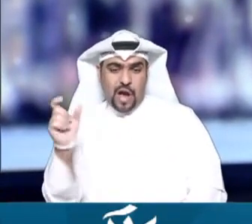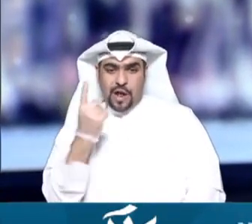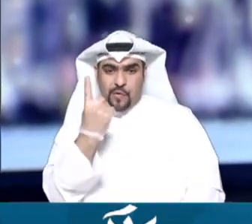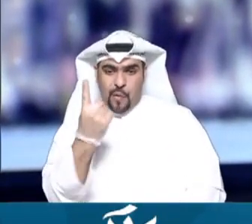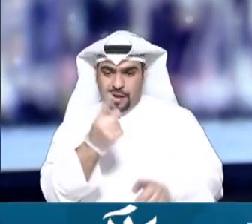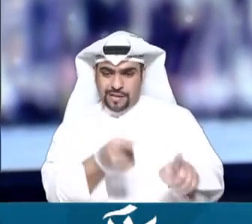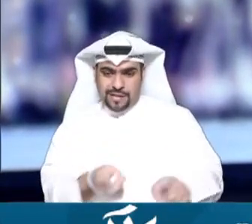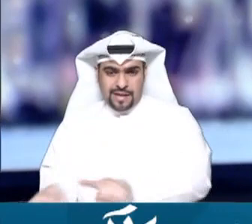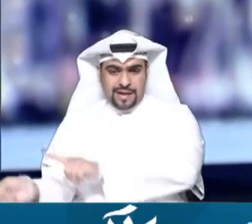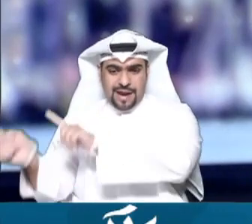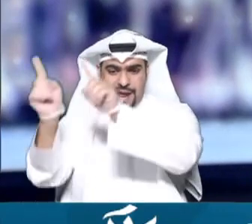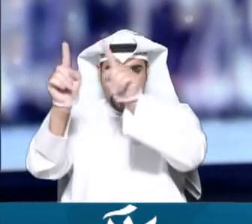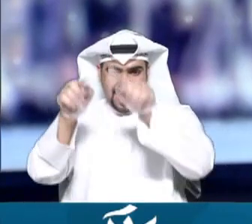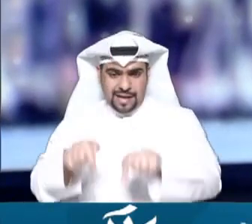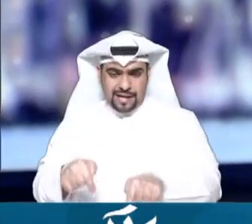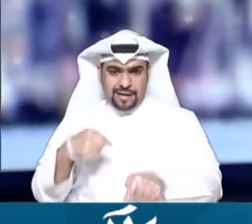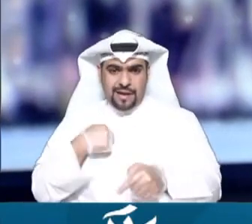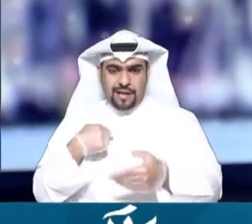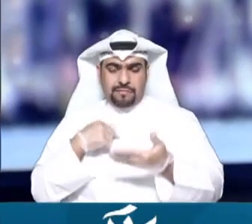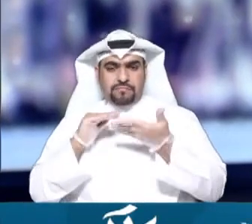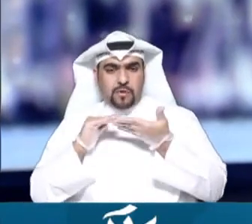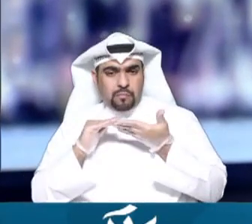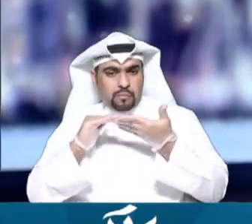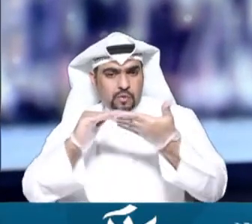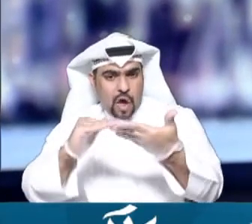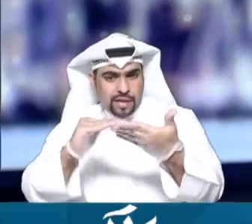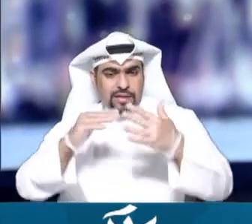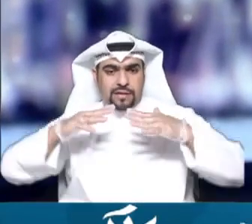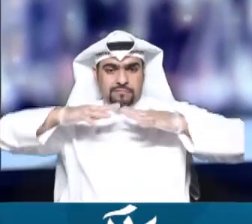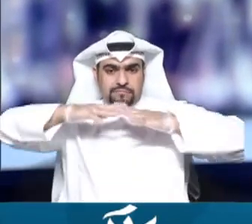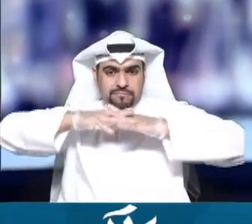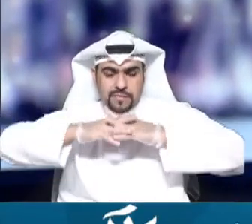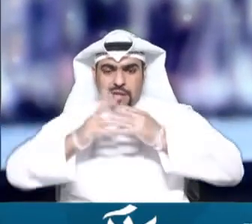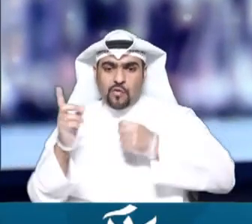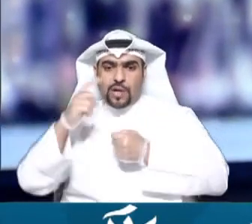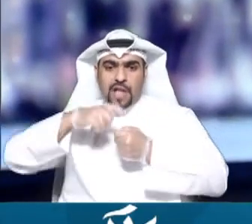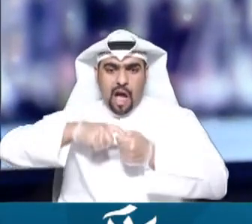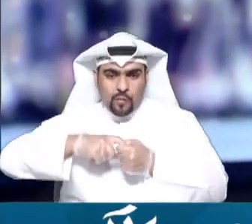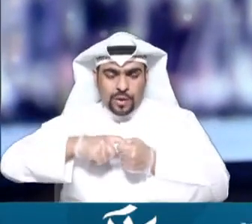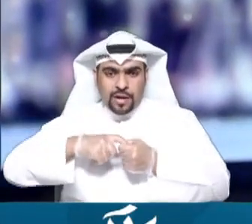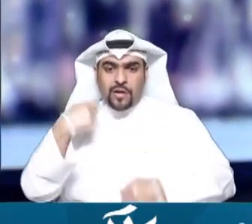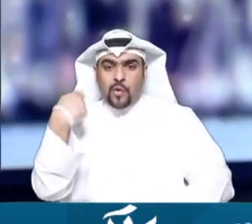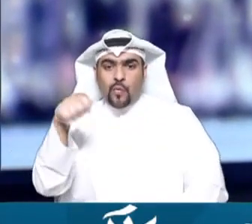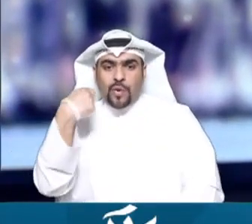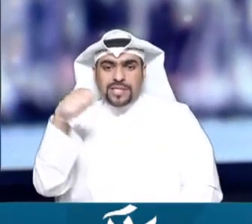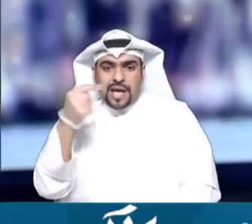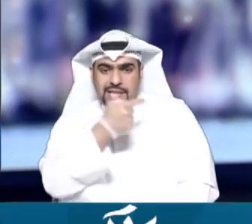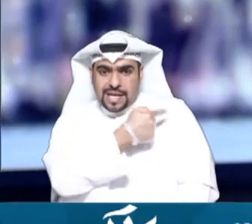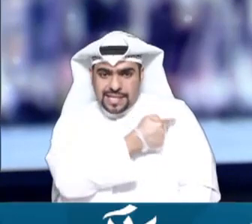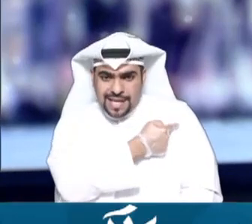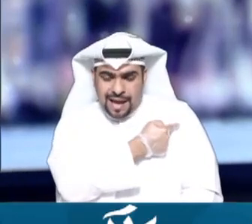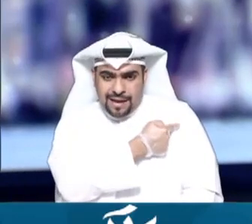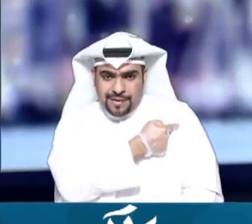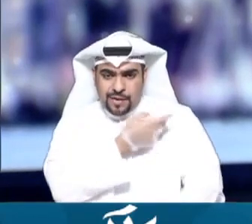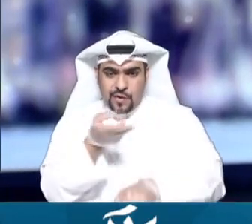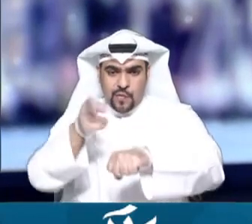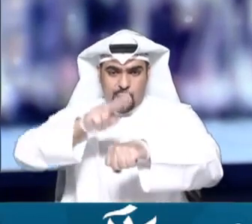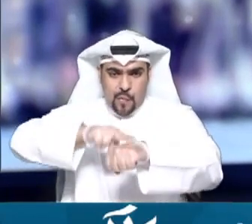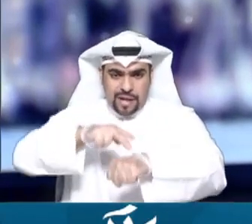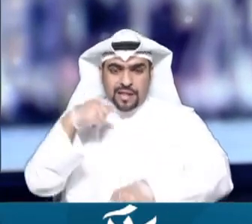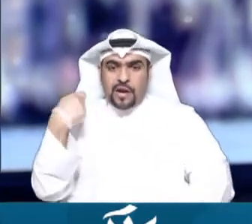ومع أخواننا في وزارة الداخلية وأخواننا اللي بالصف الأول الخط الأحمر كما